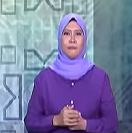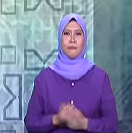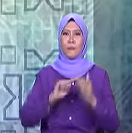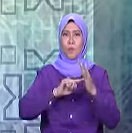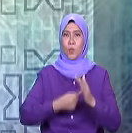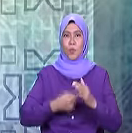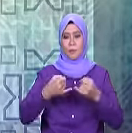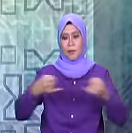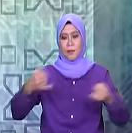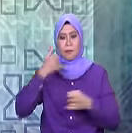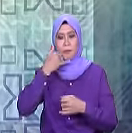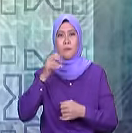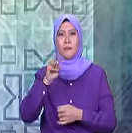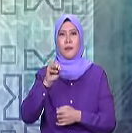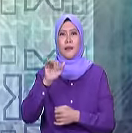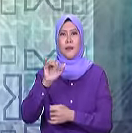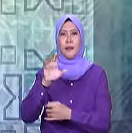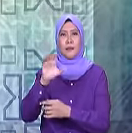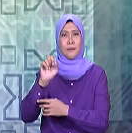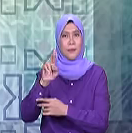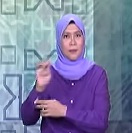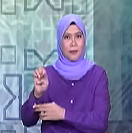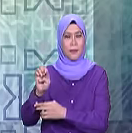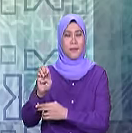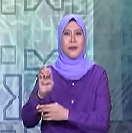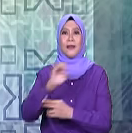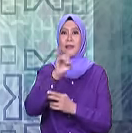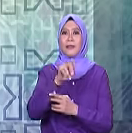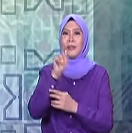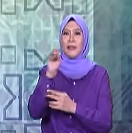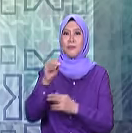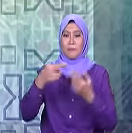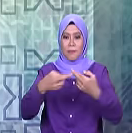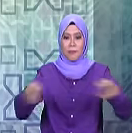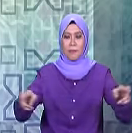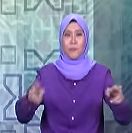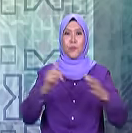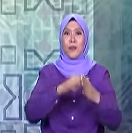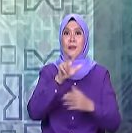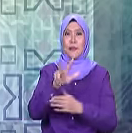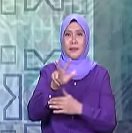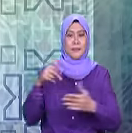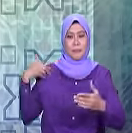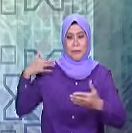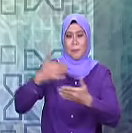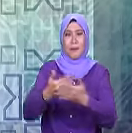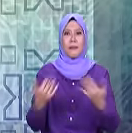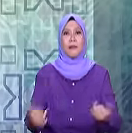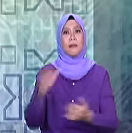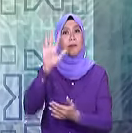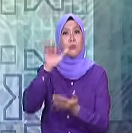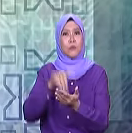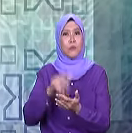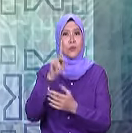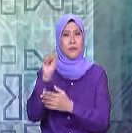Sejak talian MyCare COVID-19 Jabatan Kemajuan Islam Malaysia JAKIM dilancarkan Mac tahun lalu sehingga kini, hampir 5,000 kes